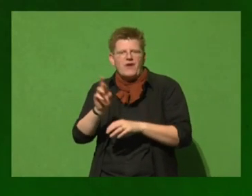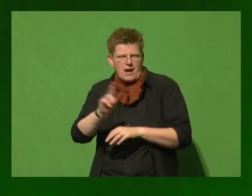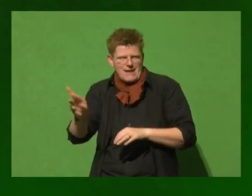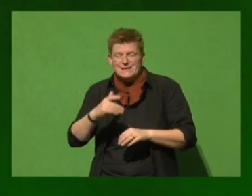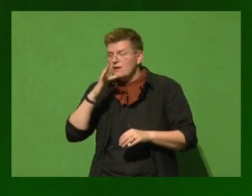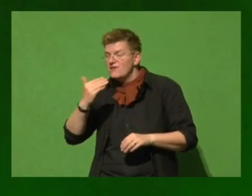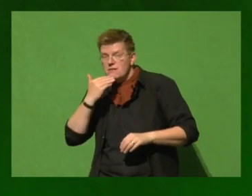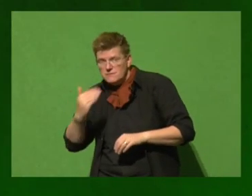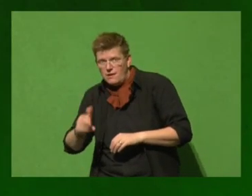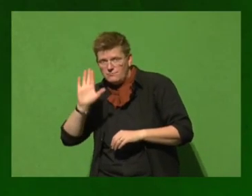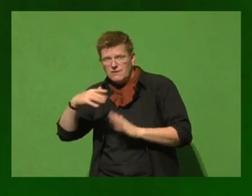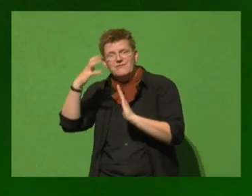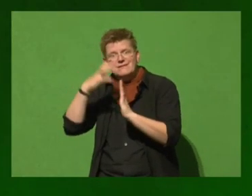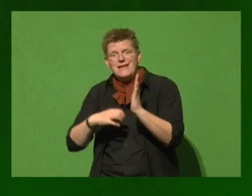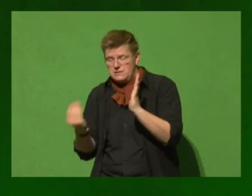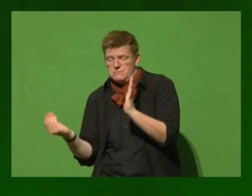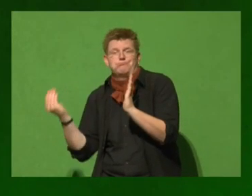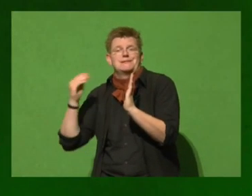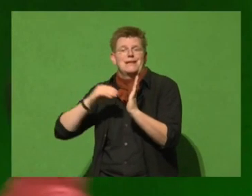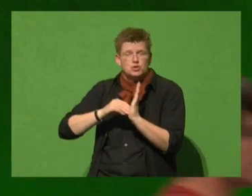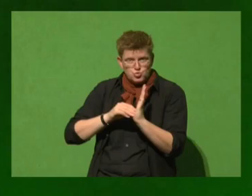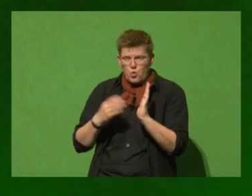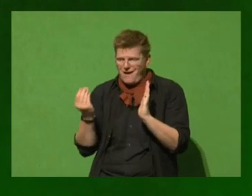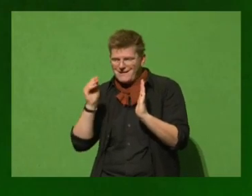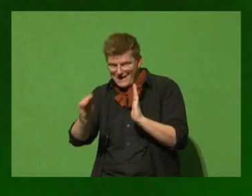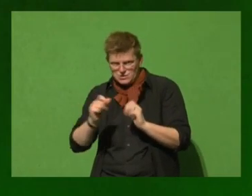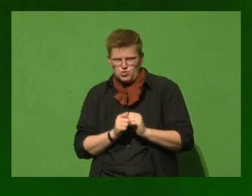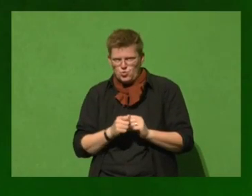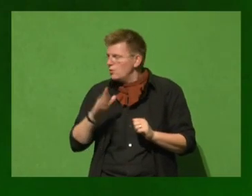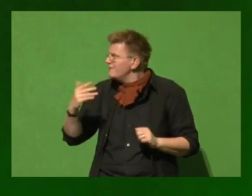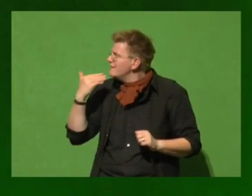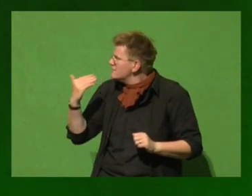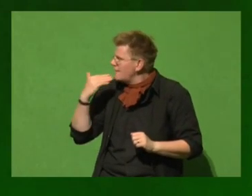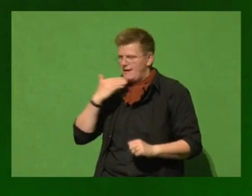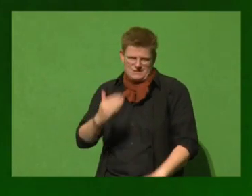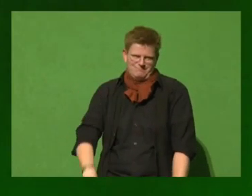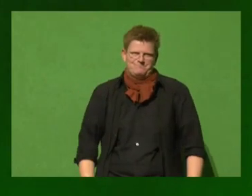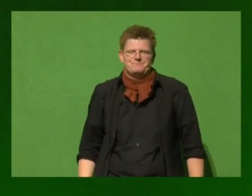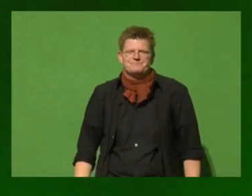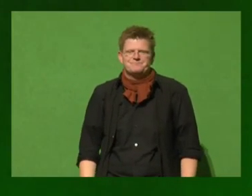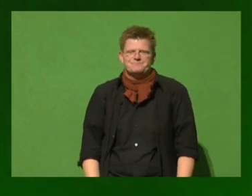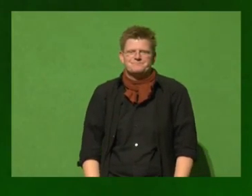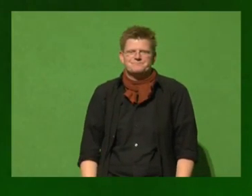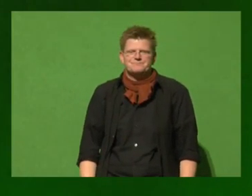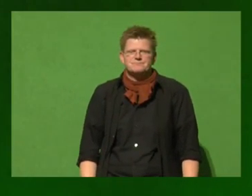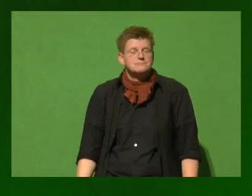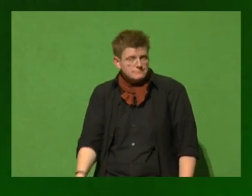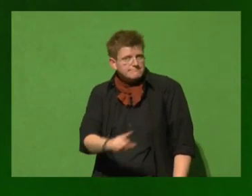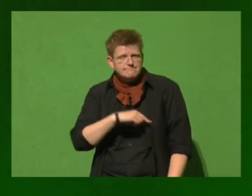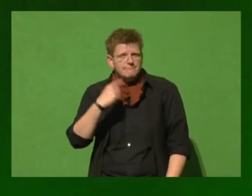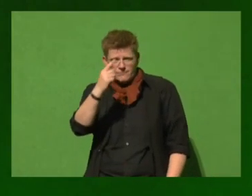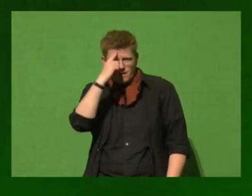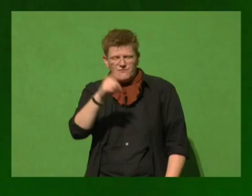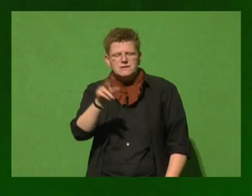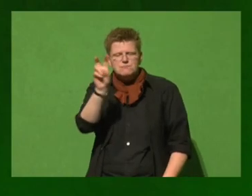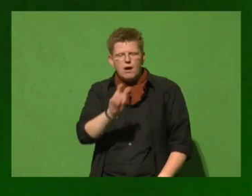Textes und die Werbung hierfür bedanken. Danke, danke, danke. Wir wissen, dass die Aufzählung in